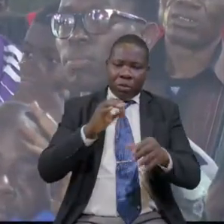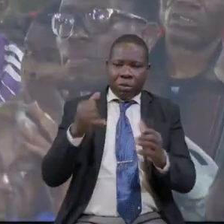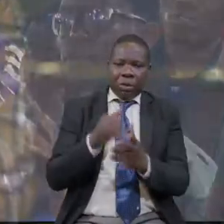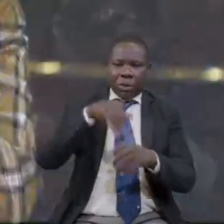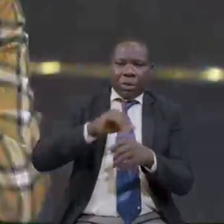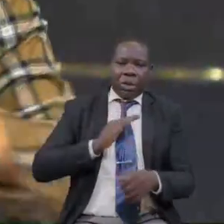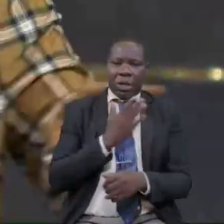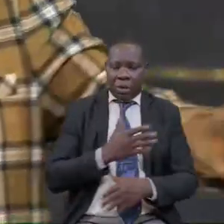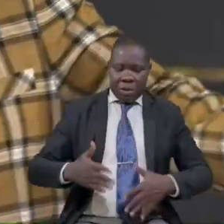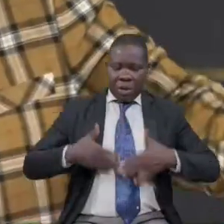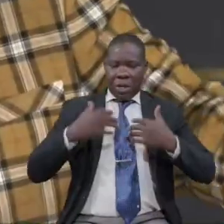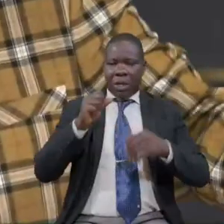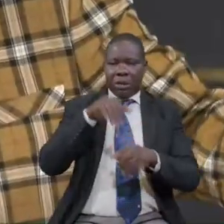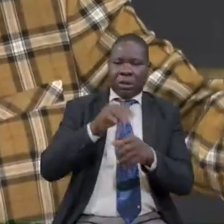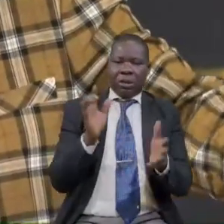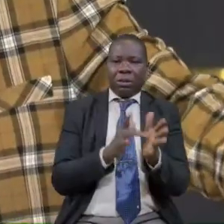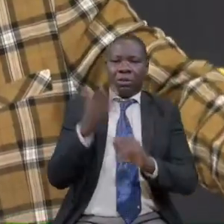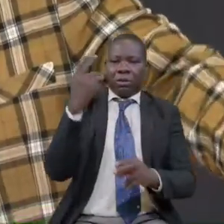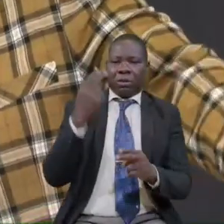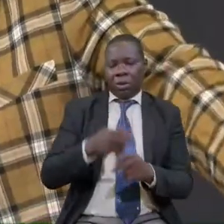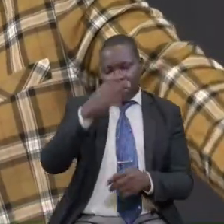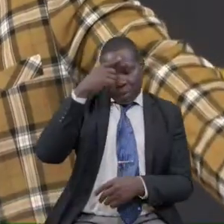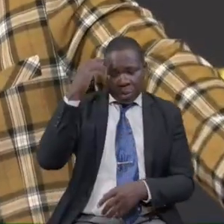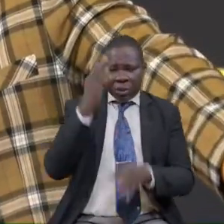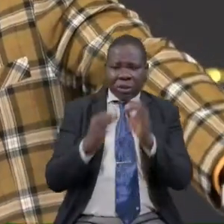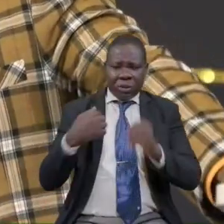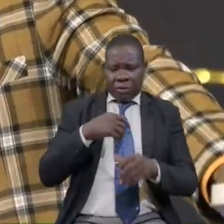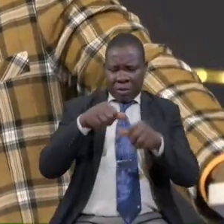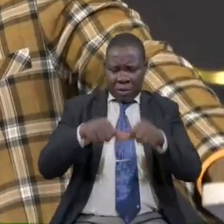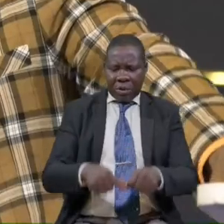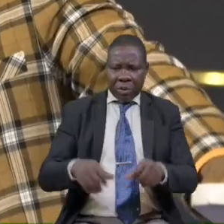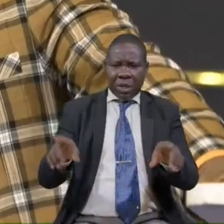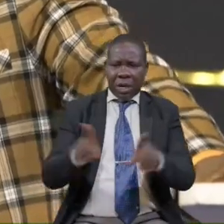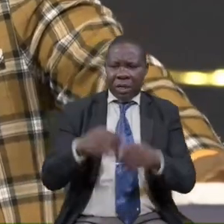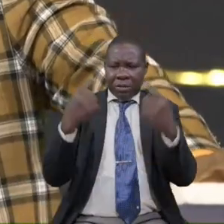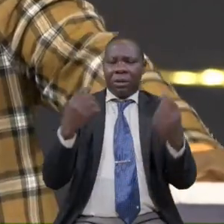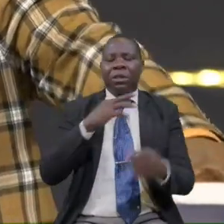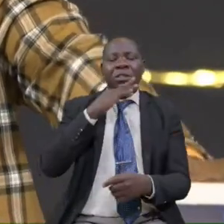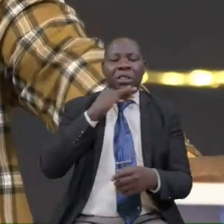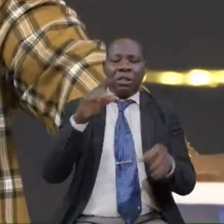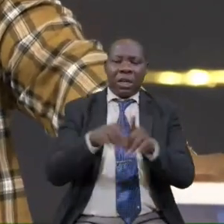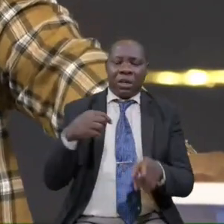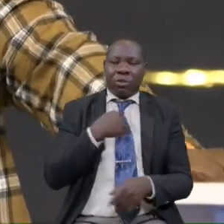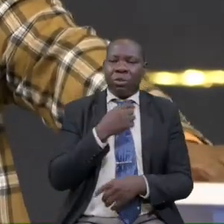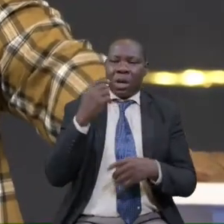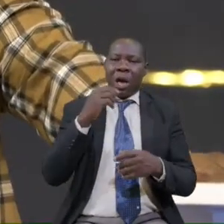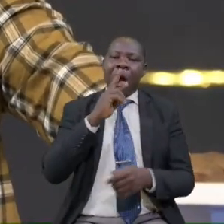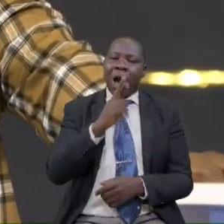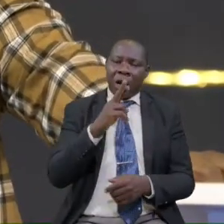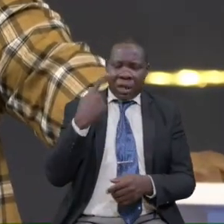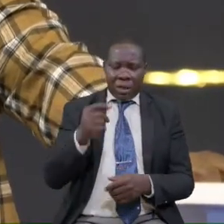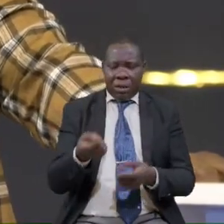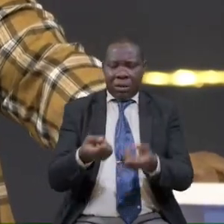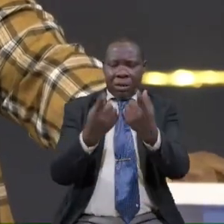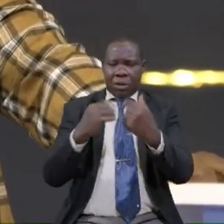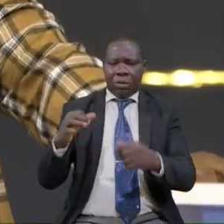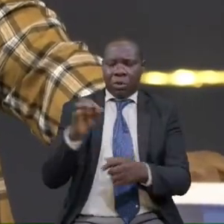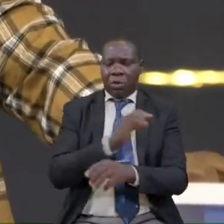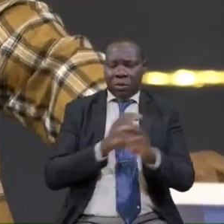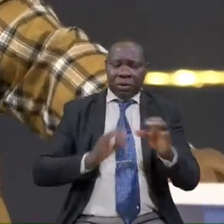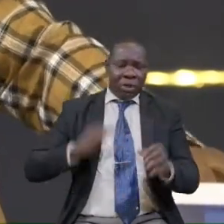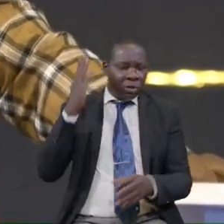que si nous demeurons aussi sales que nous l'étions, l'avènement de Christ ne sera